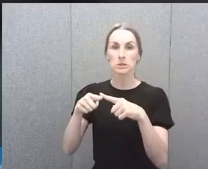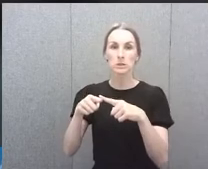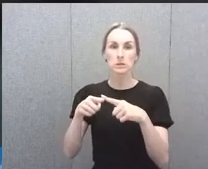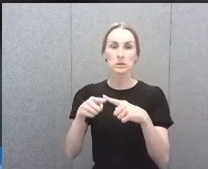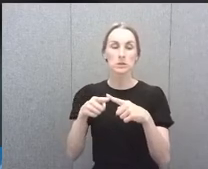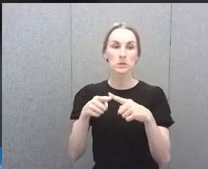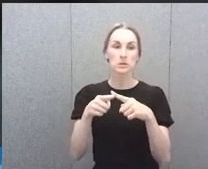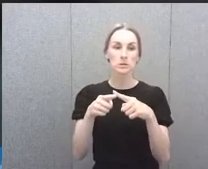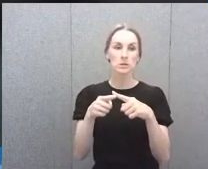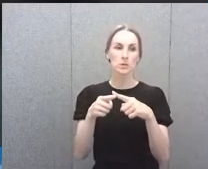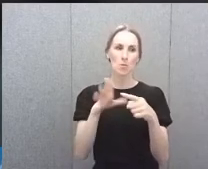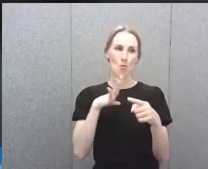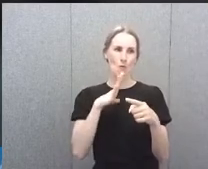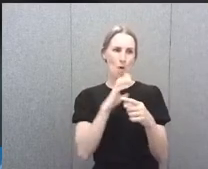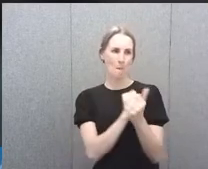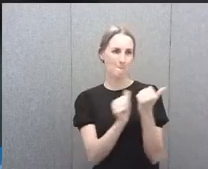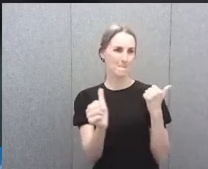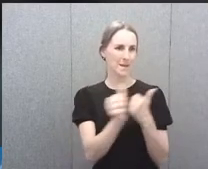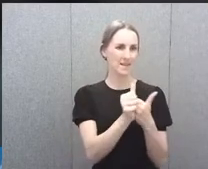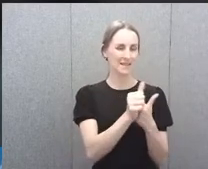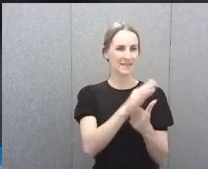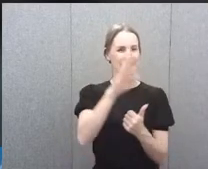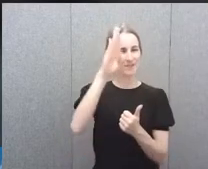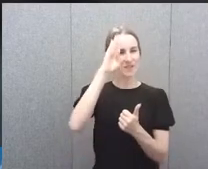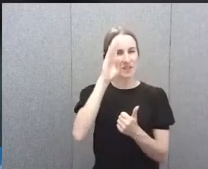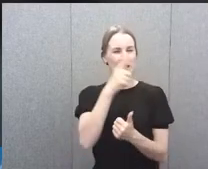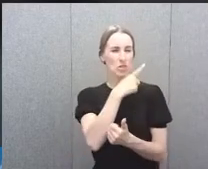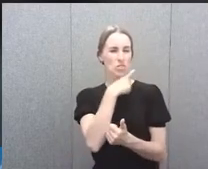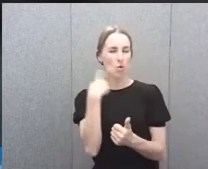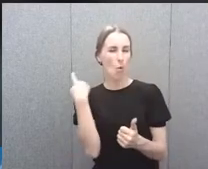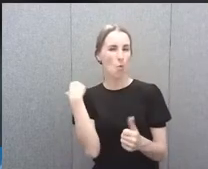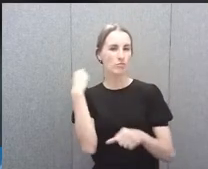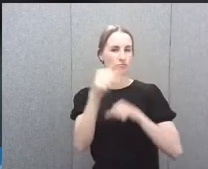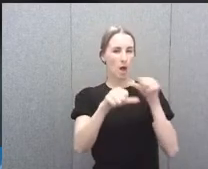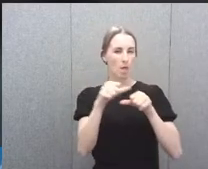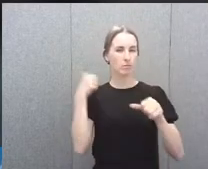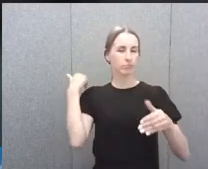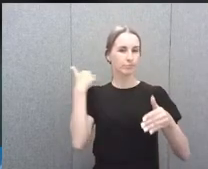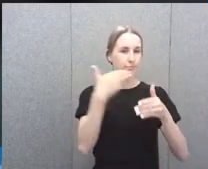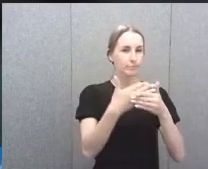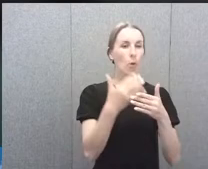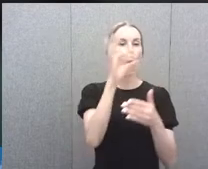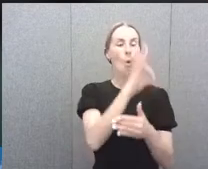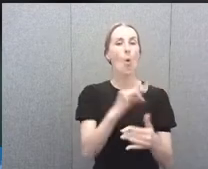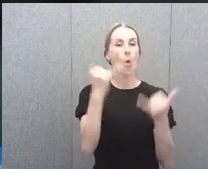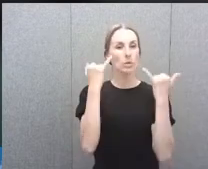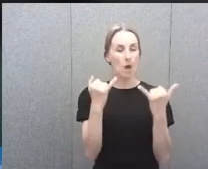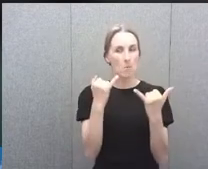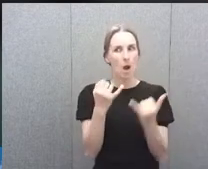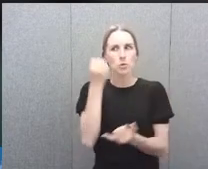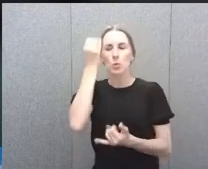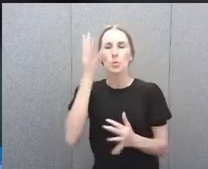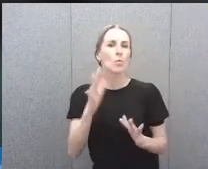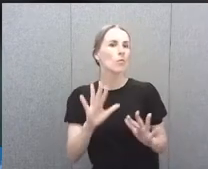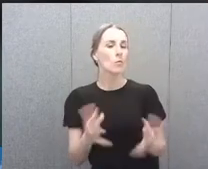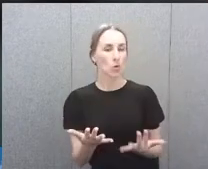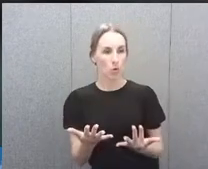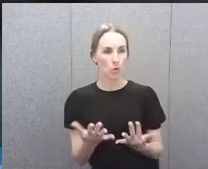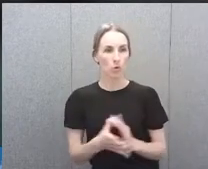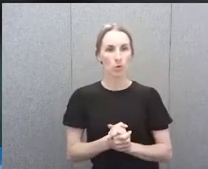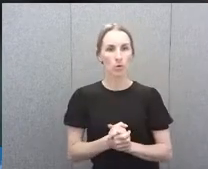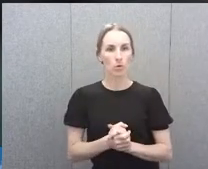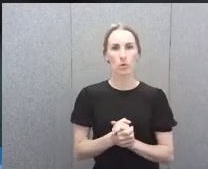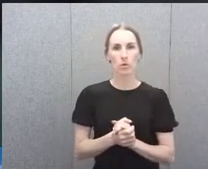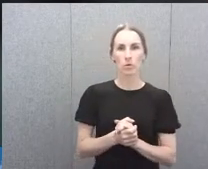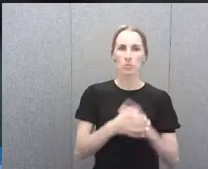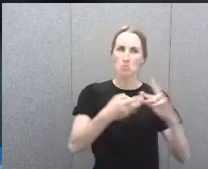изменится. На самом деле тут надо больше работы и понимания того, что представляет собой мир и